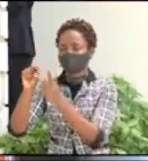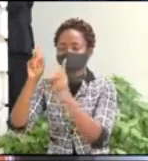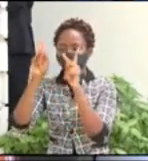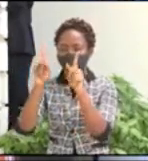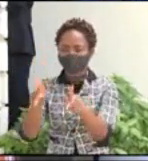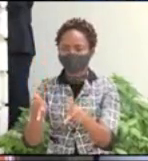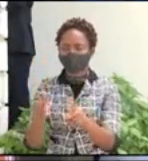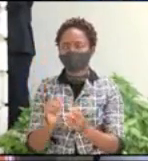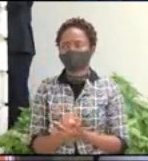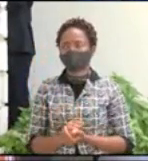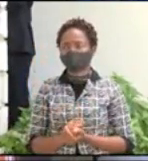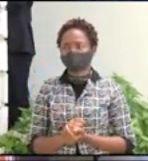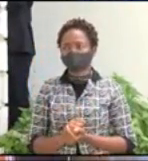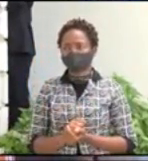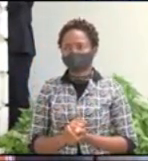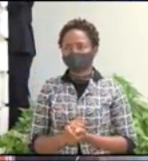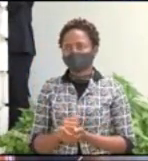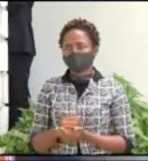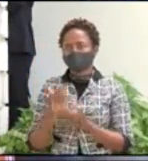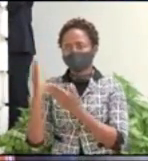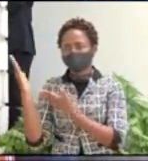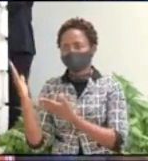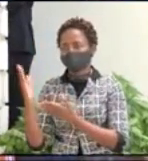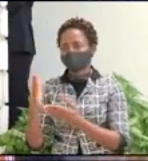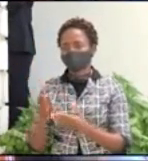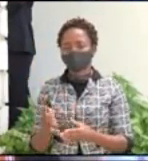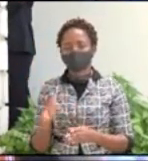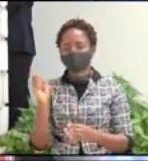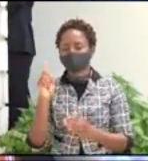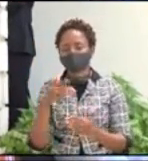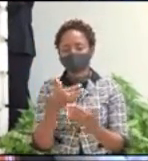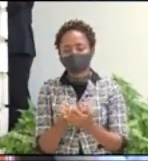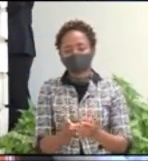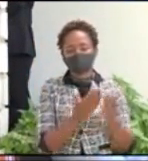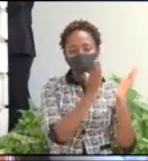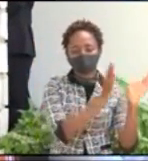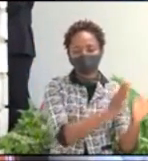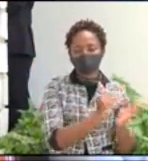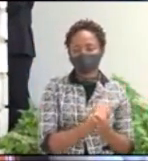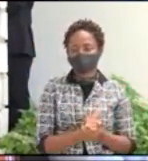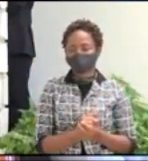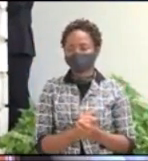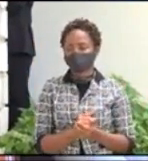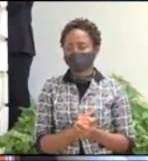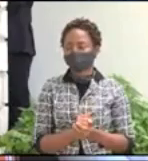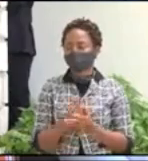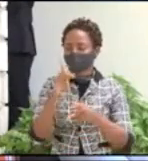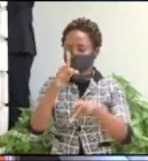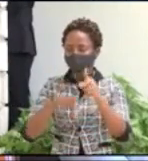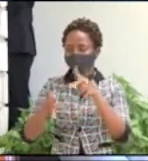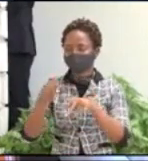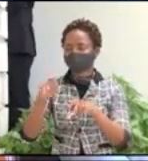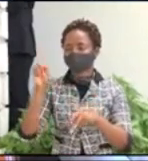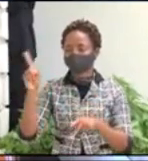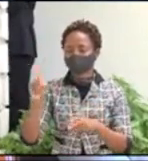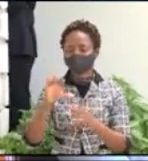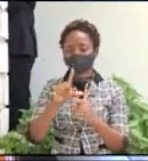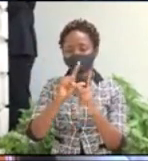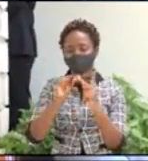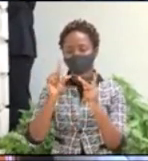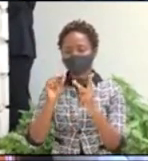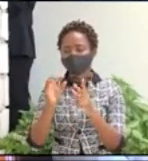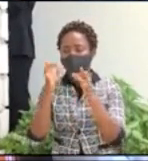me dit qu'il loue en pile là-bas. Moi même côté lia c'est la m'bal qui t'il. Les mêmes c'est mettre les liens, on y a le droit de choisir ou